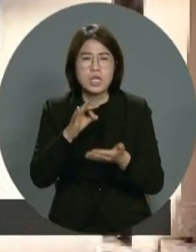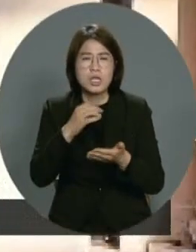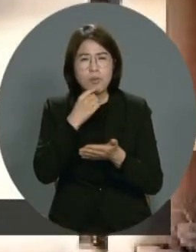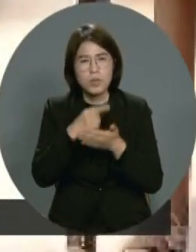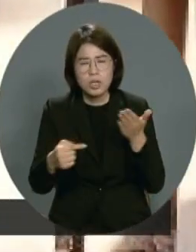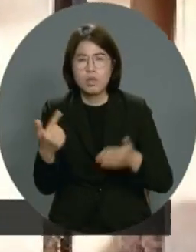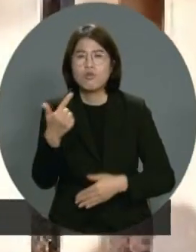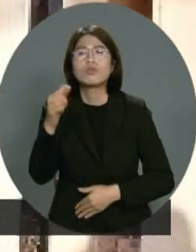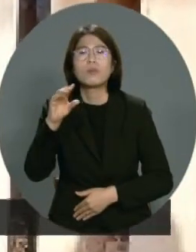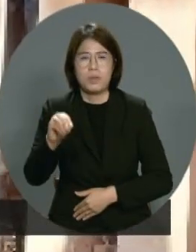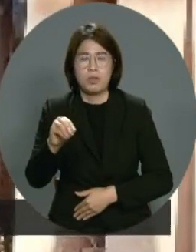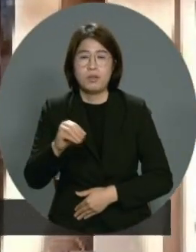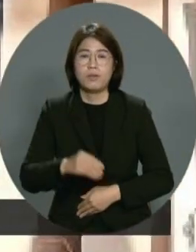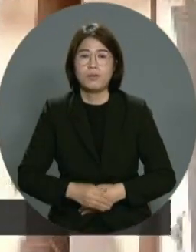6천만원의 재산 피해가났습니다